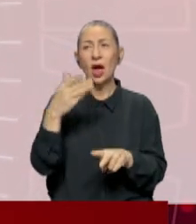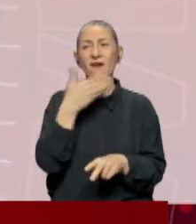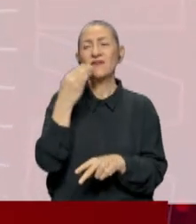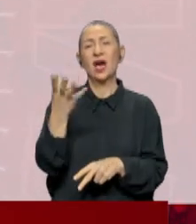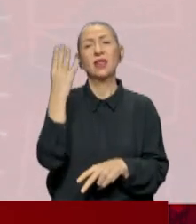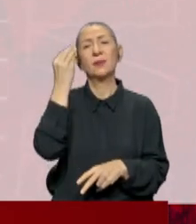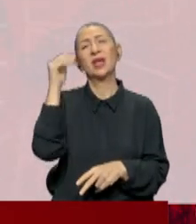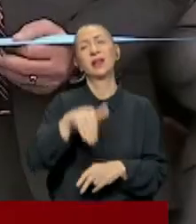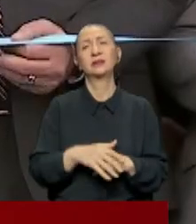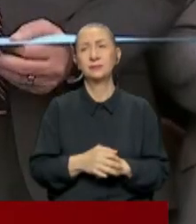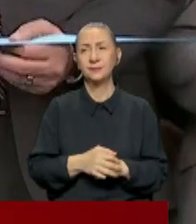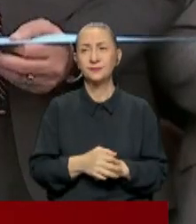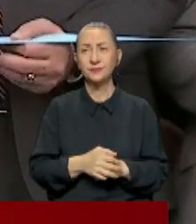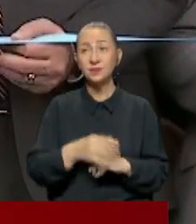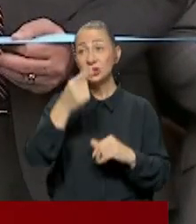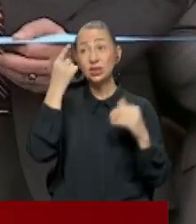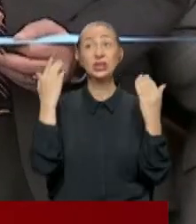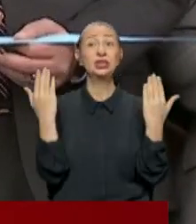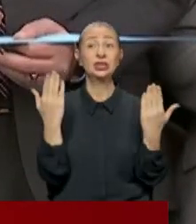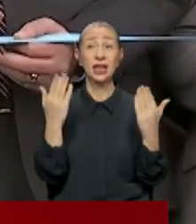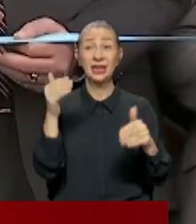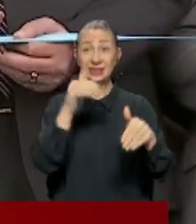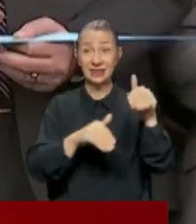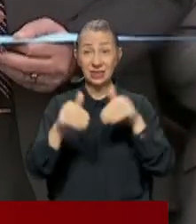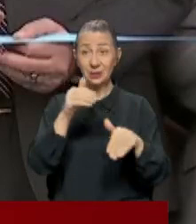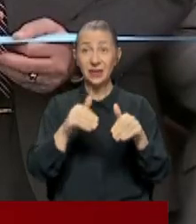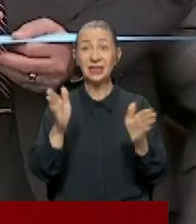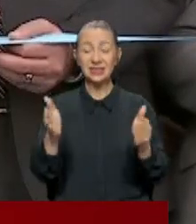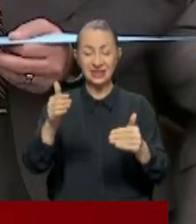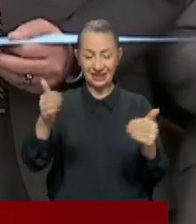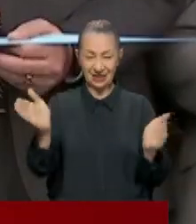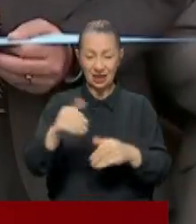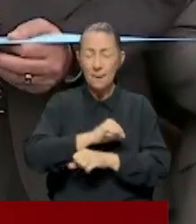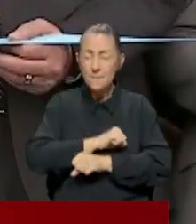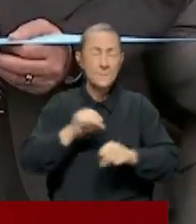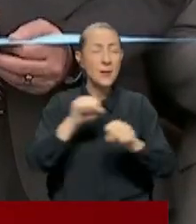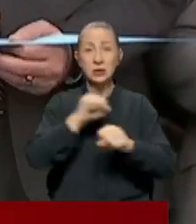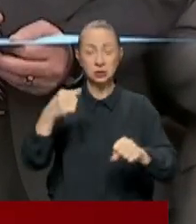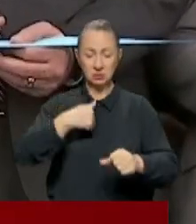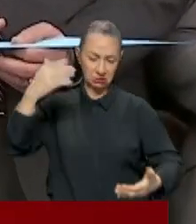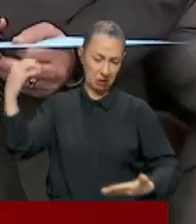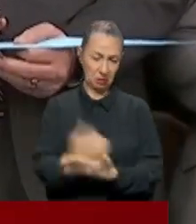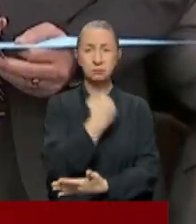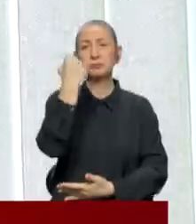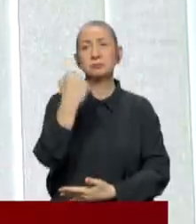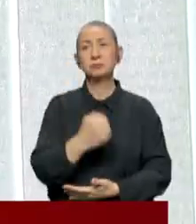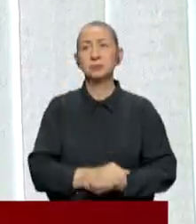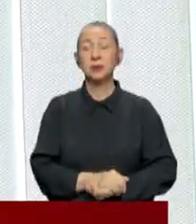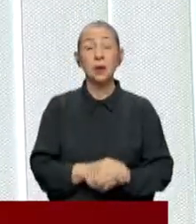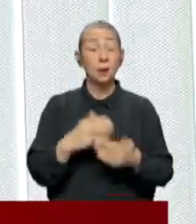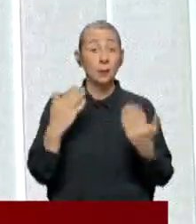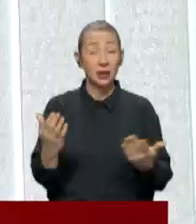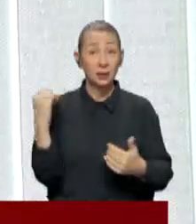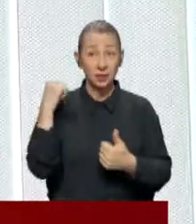koz vermek anlamına gelir. İnşallah seçimlerde de sandıkları gümbür gümbür patlatacağız.